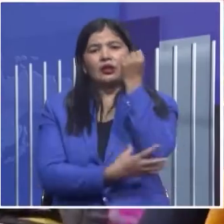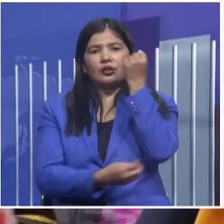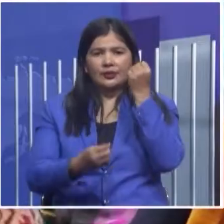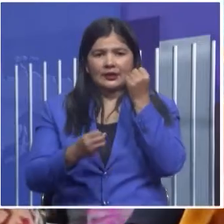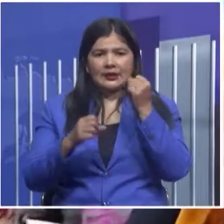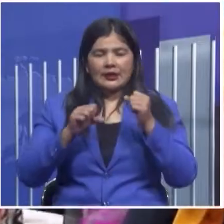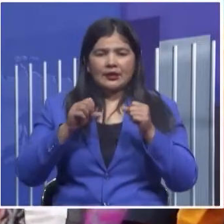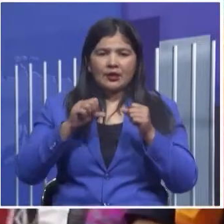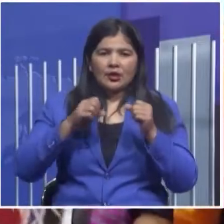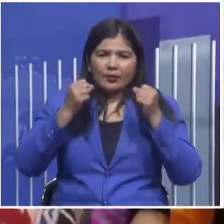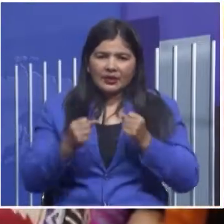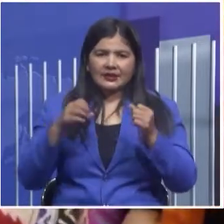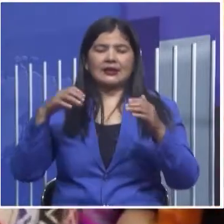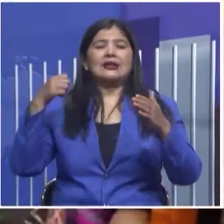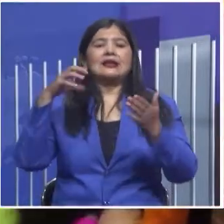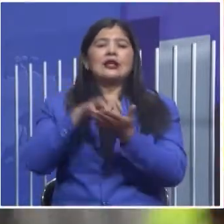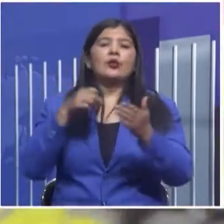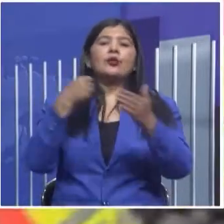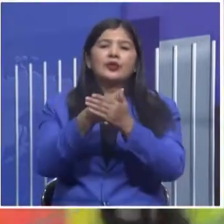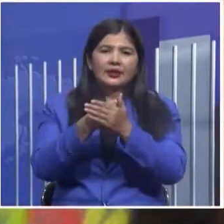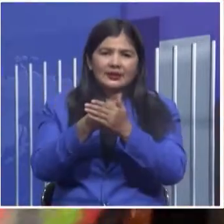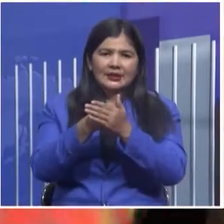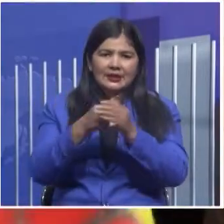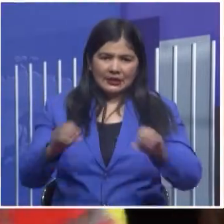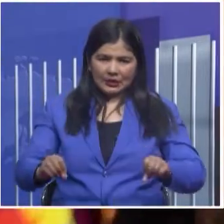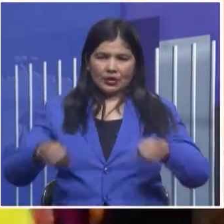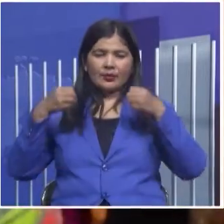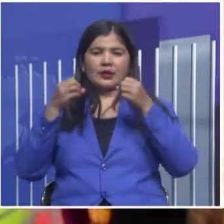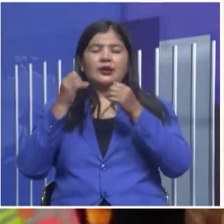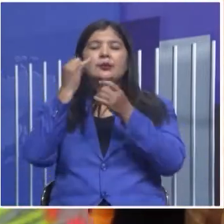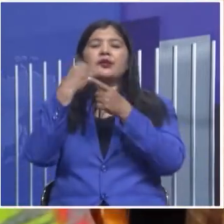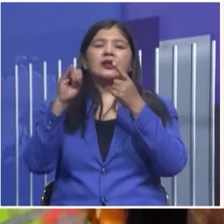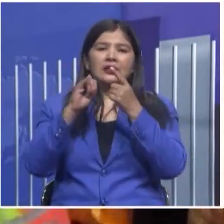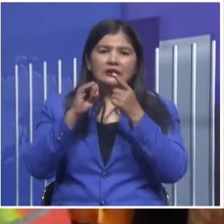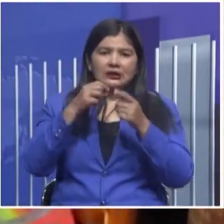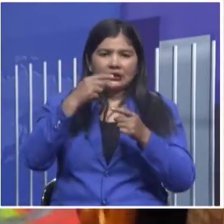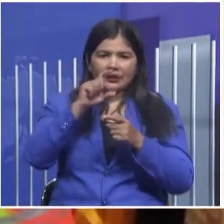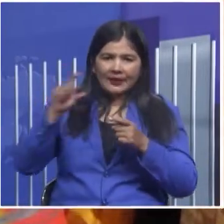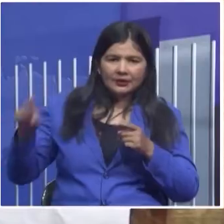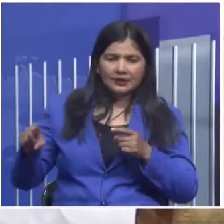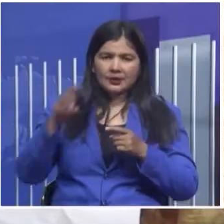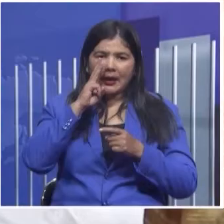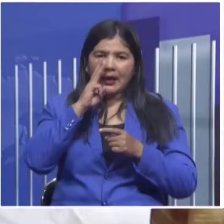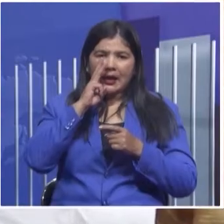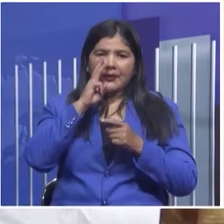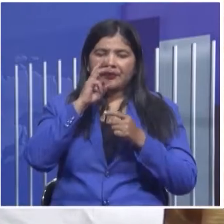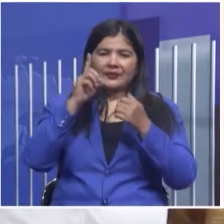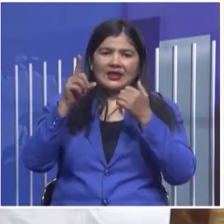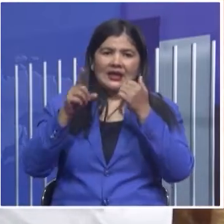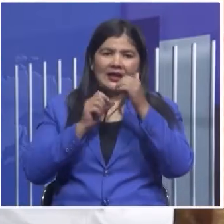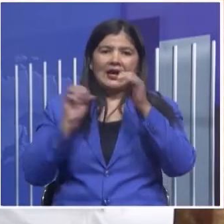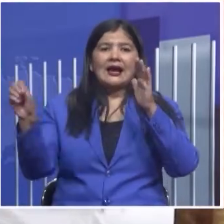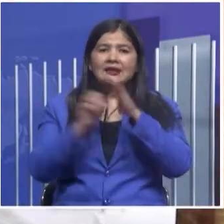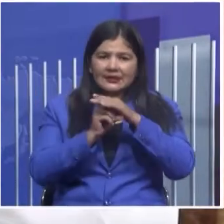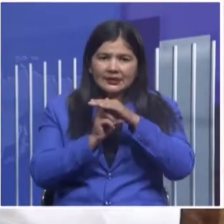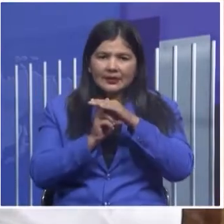बसेकै स्थानमा पुगेर न्यानो कम्बल वितरण गरेको हो। यस्तै नेपालगञ्जमा रहेको नीलसागर ज्येष्ठ नागरिक आश्रममा 50 कम्बल वितरण गरिएको